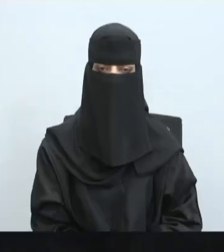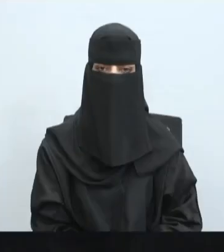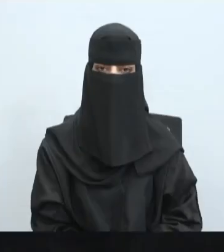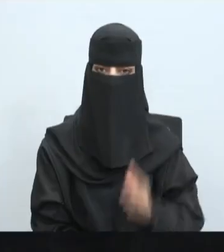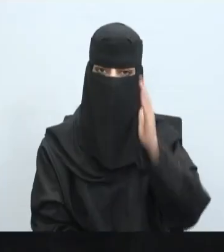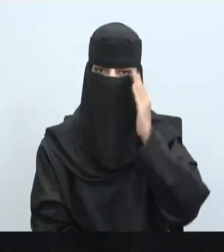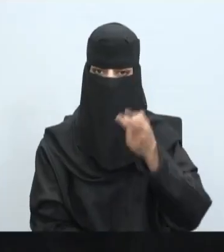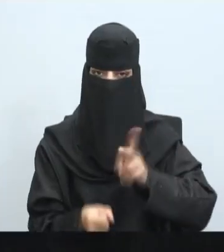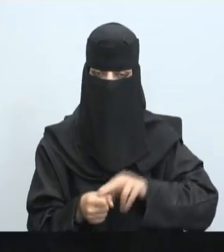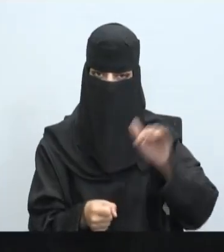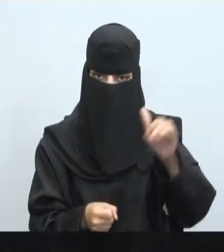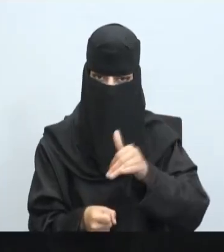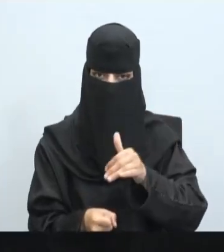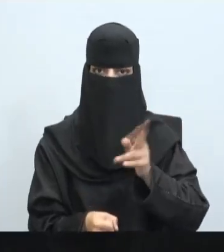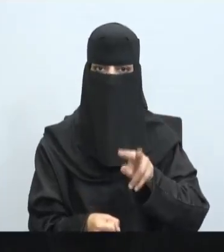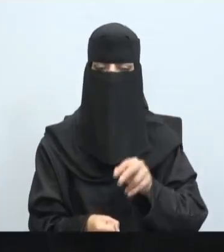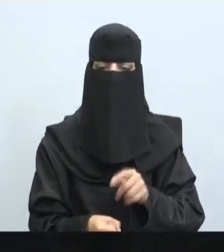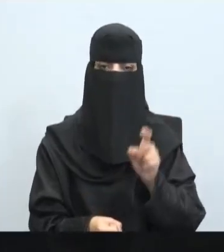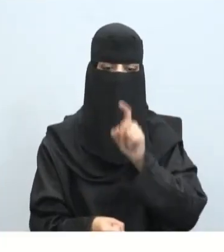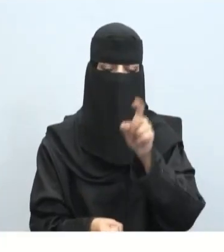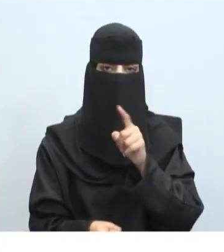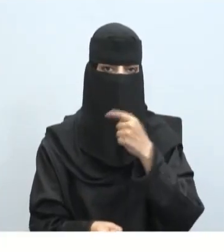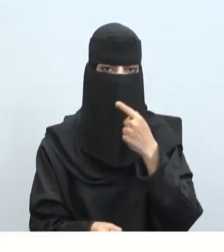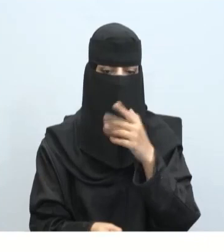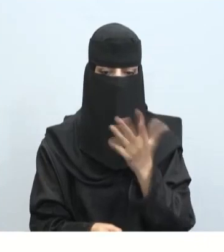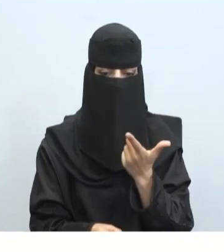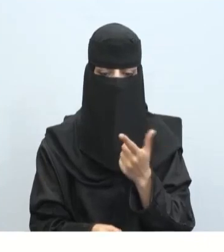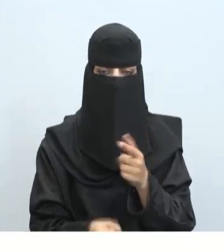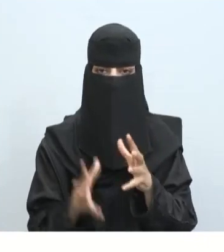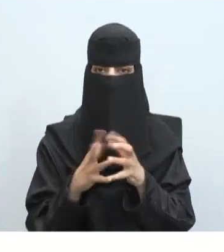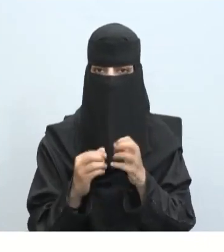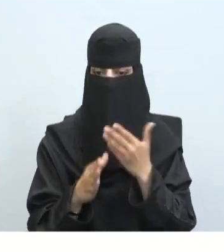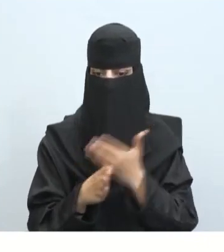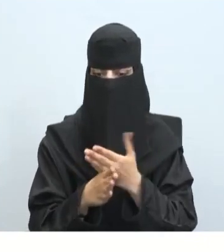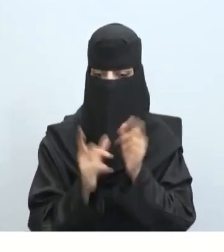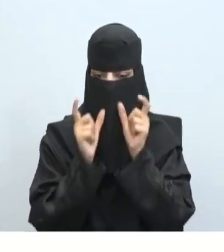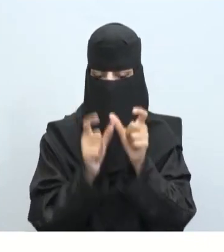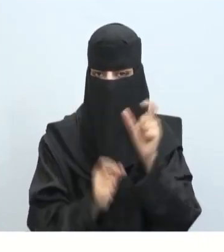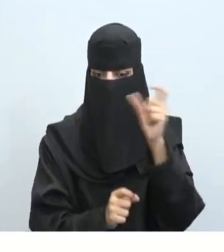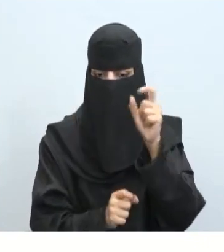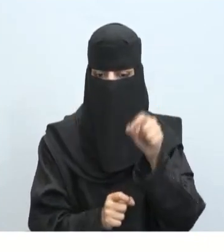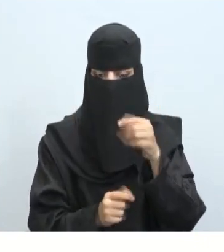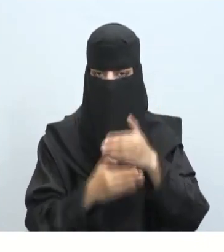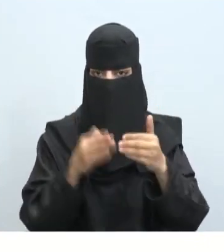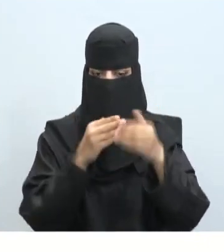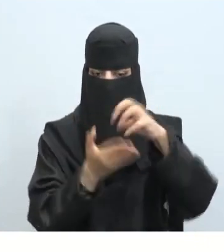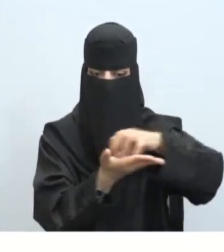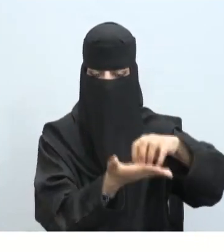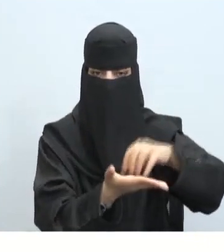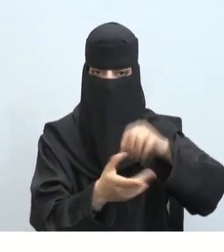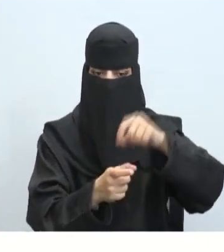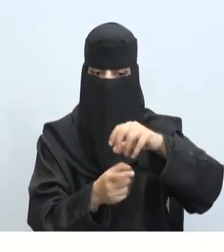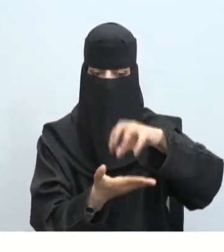السلام عليكم رجعنا لكم كان السؤال يقول علل عنايه المسلمين ببناء المدن في